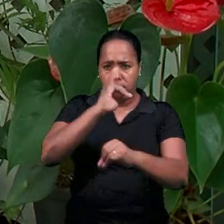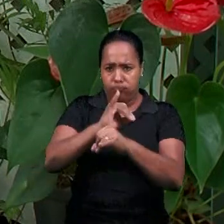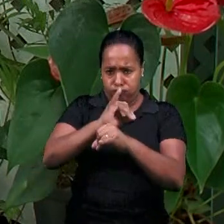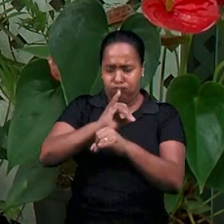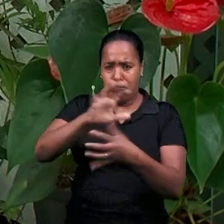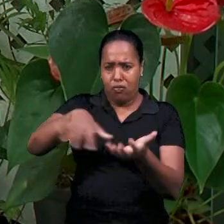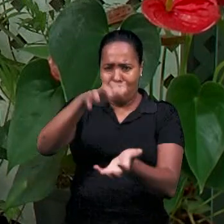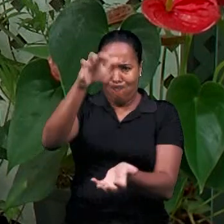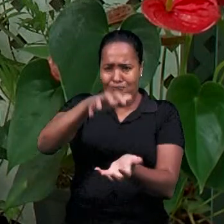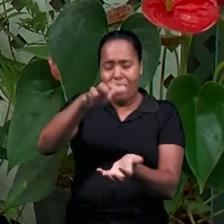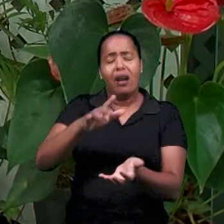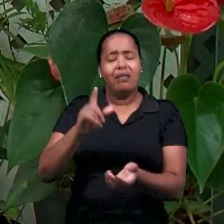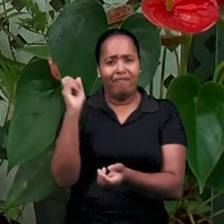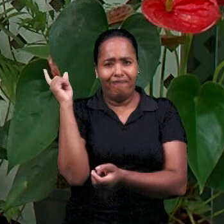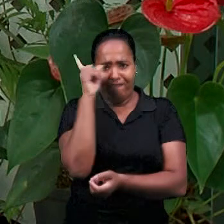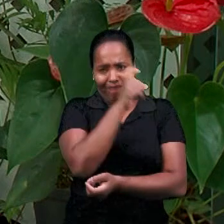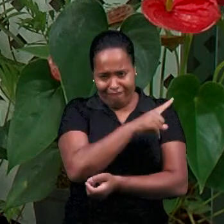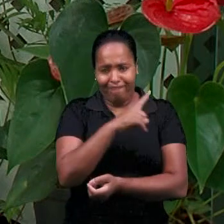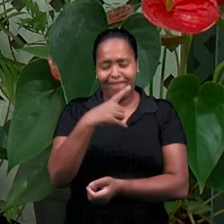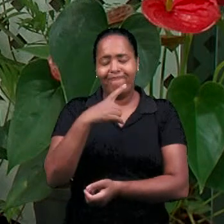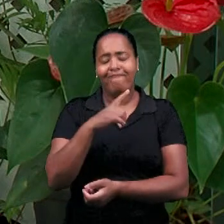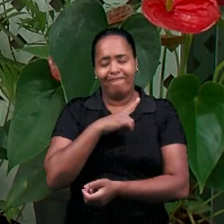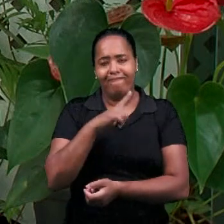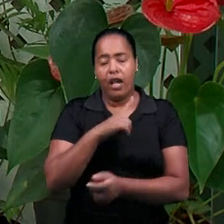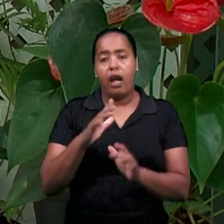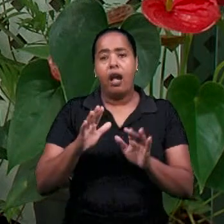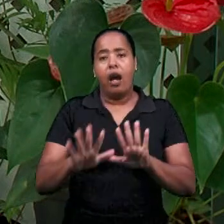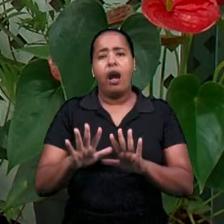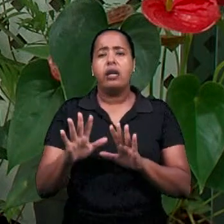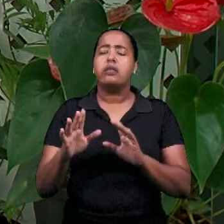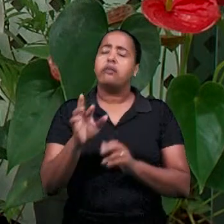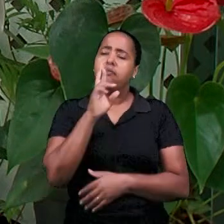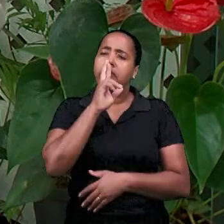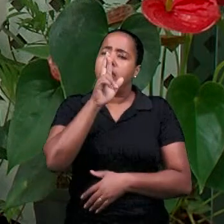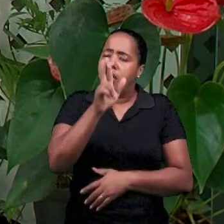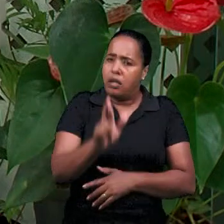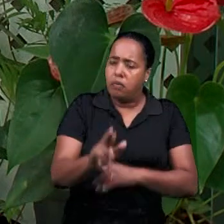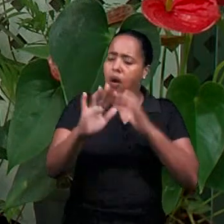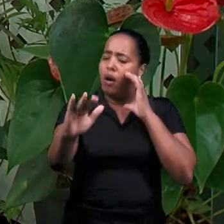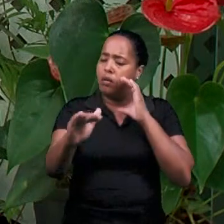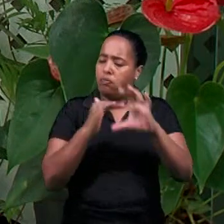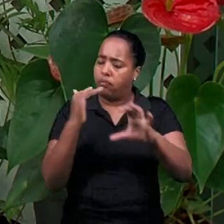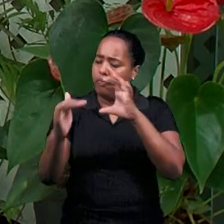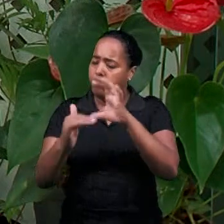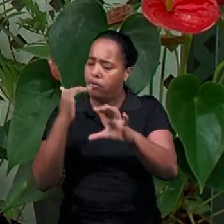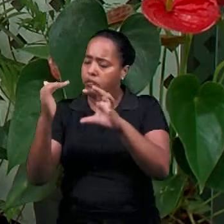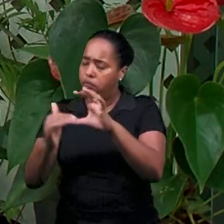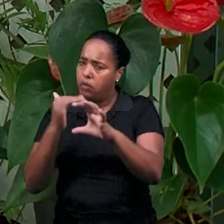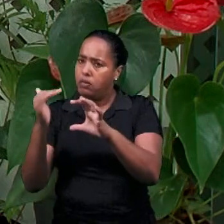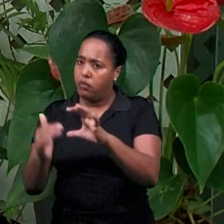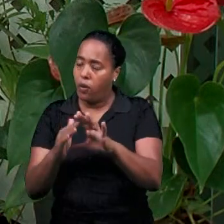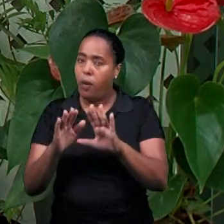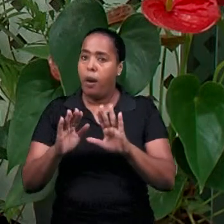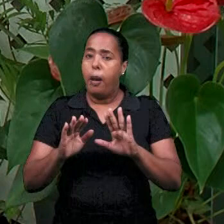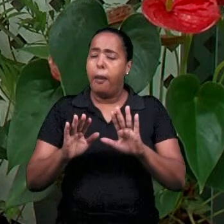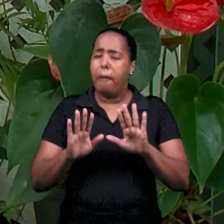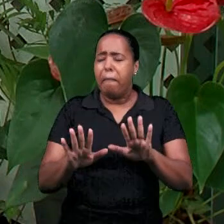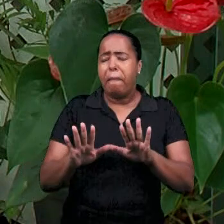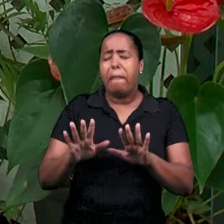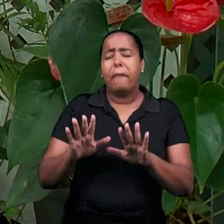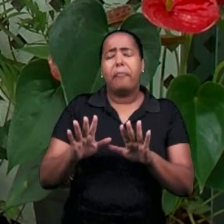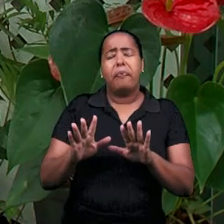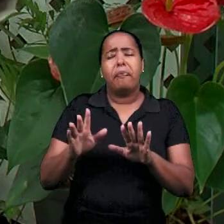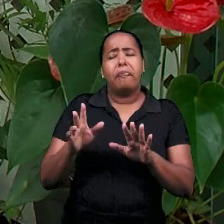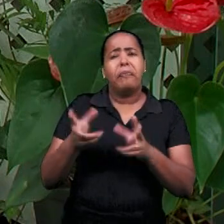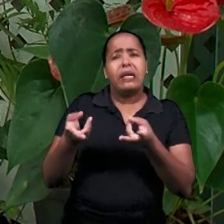les sœurs. Nous ne sommes pas en train de recevoir, en effet, les réponses de l'école biblique dominicale. Il